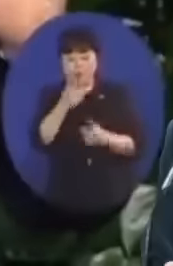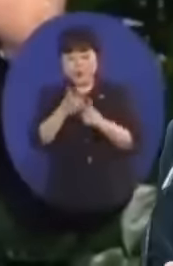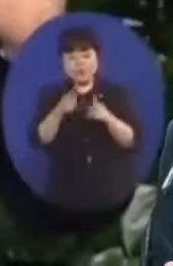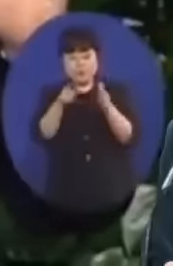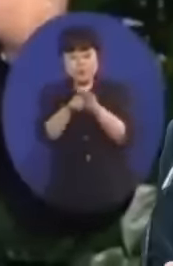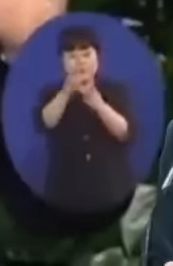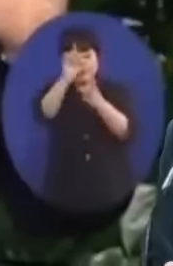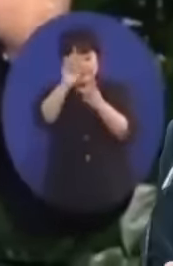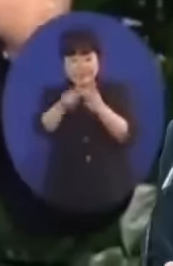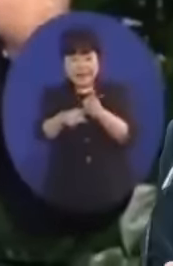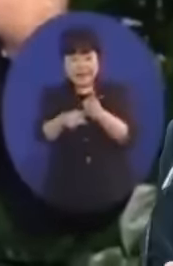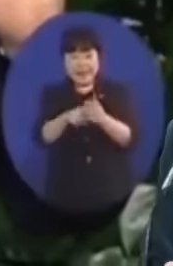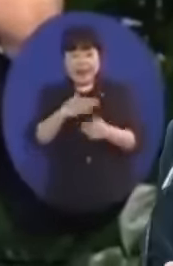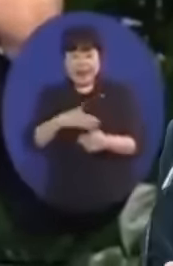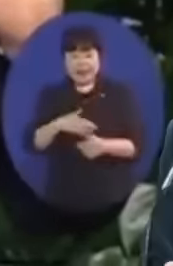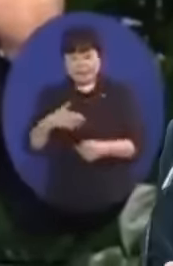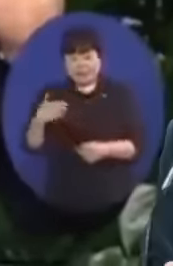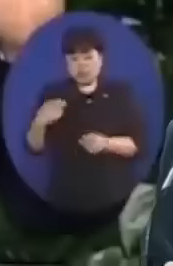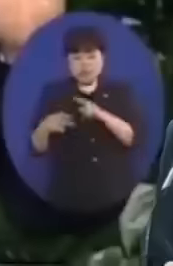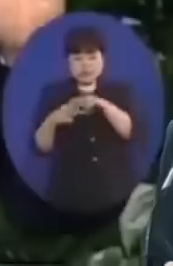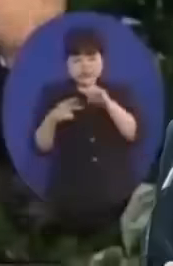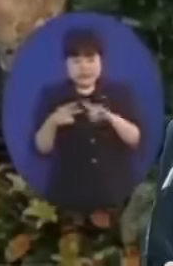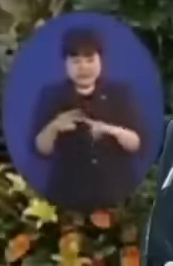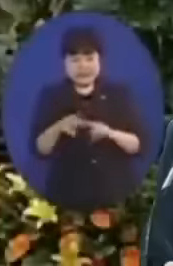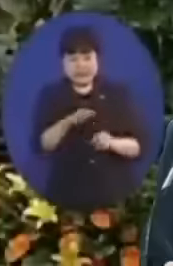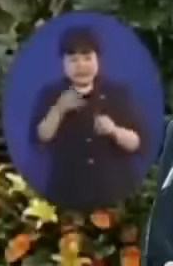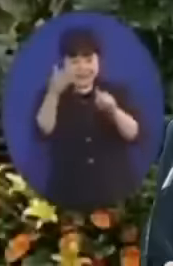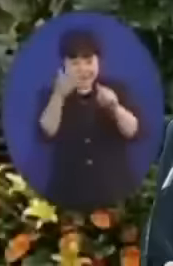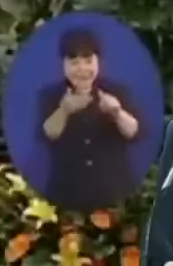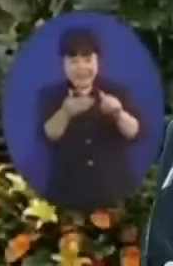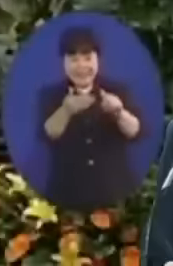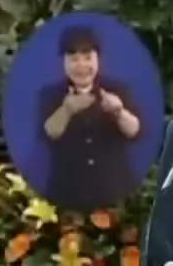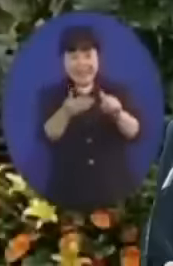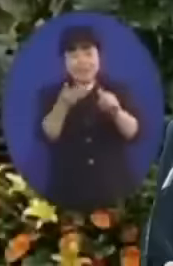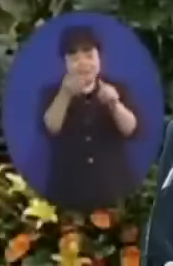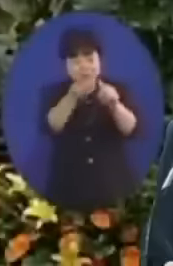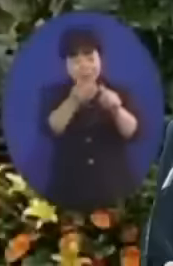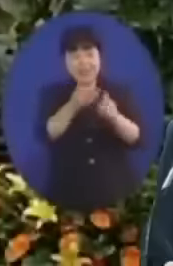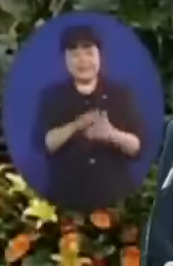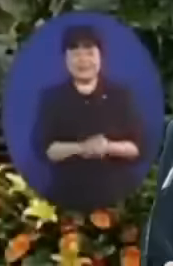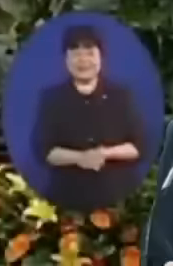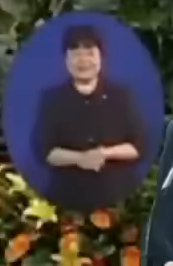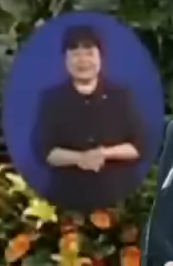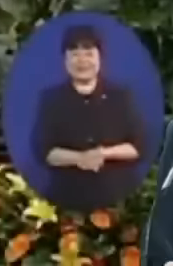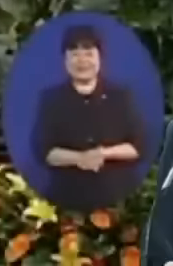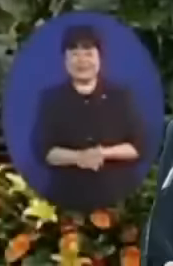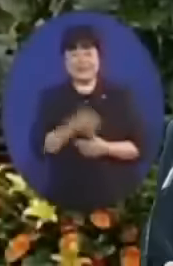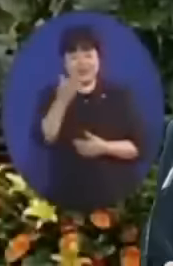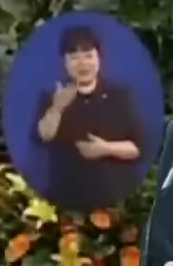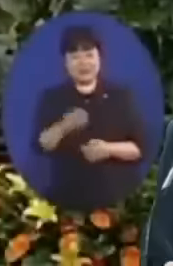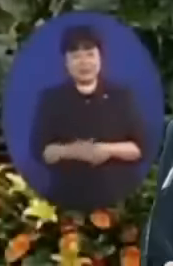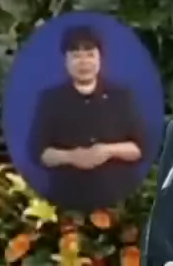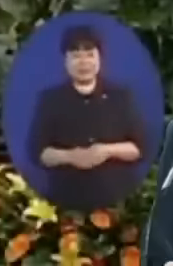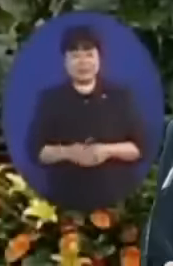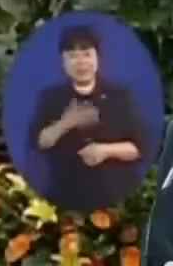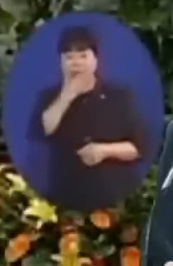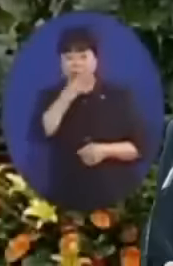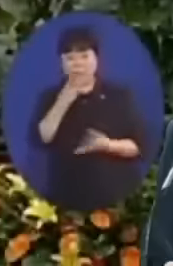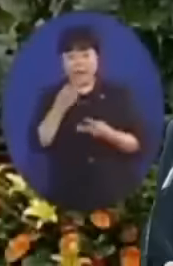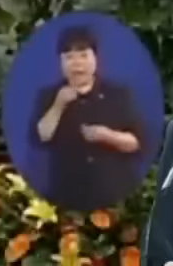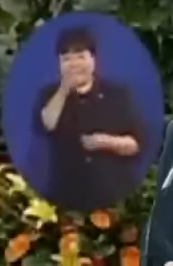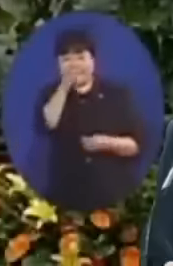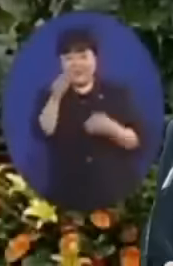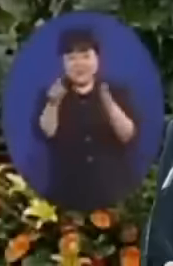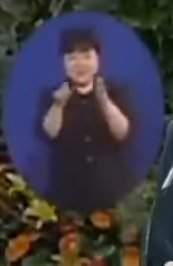때 알든지 모르든지 우리에게 덮어 심어 놓는 것입니다. 여러분 굉장한 복을 받은 사람인